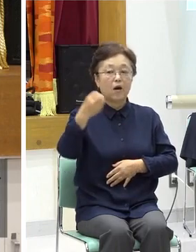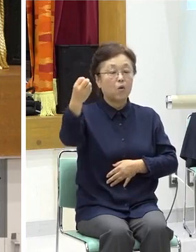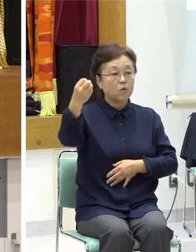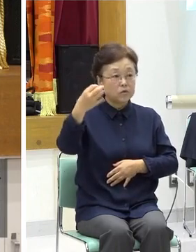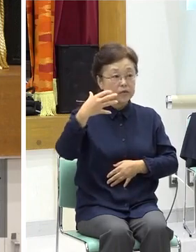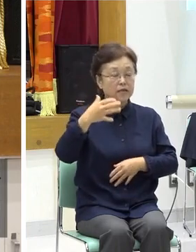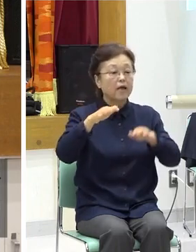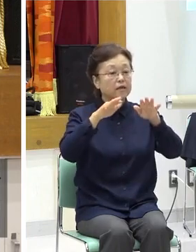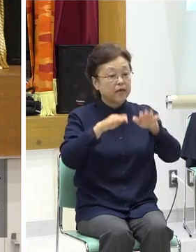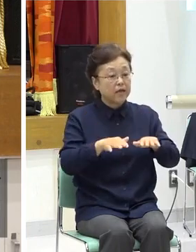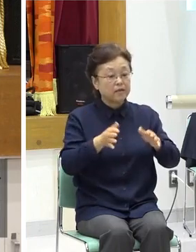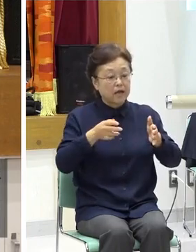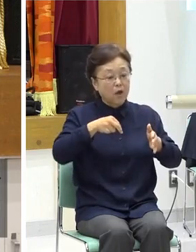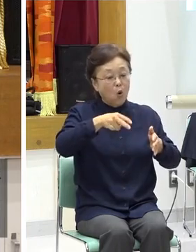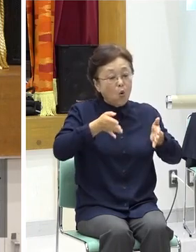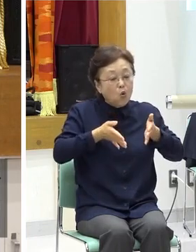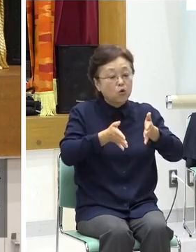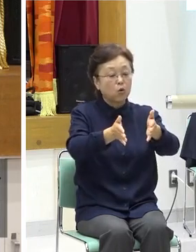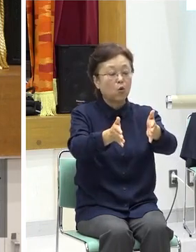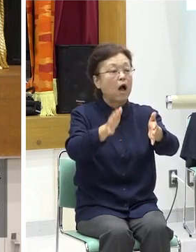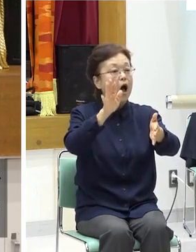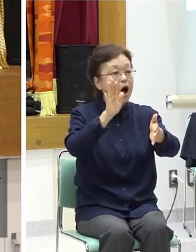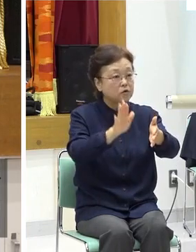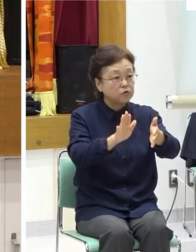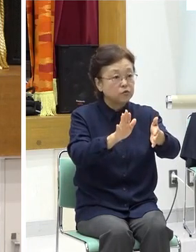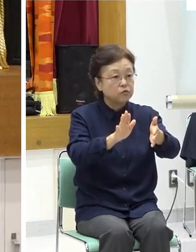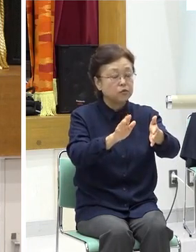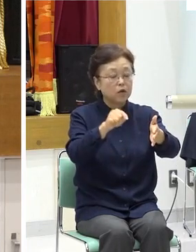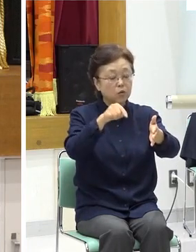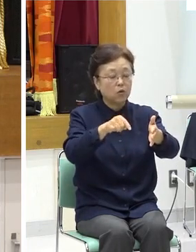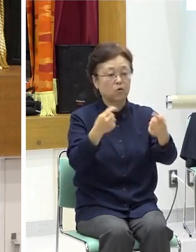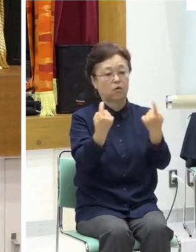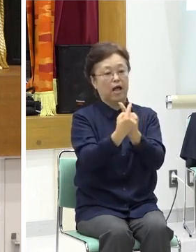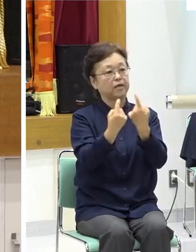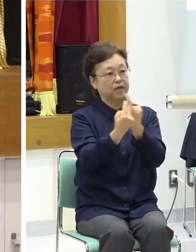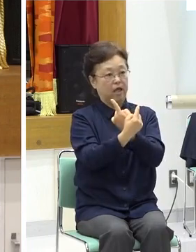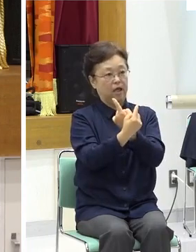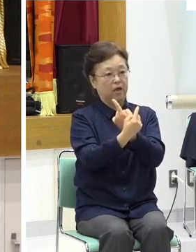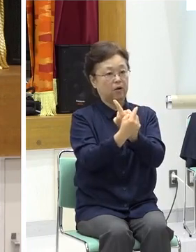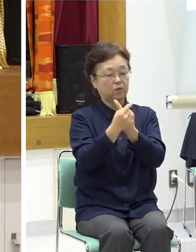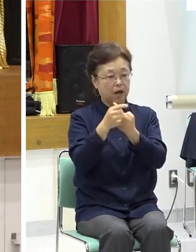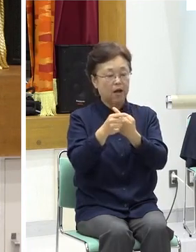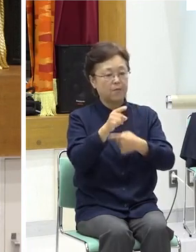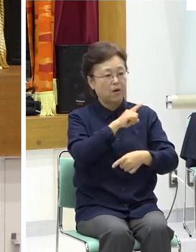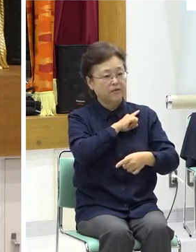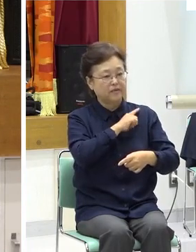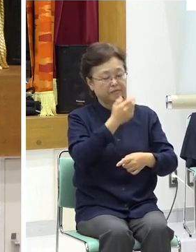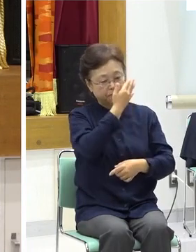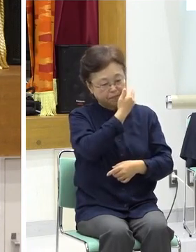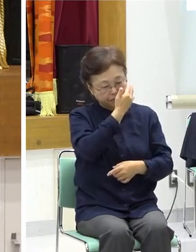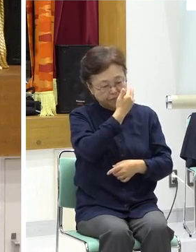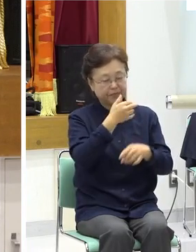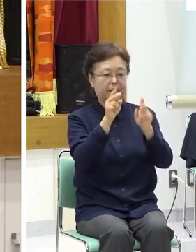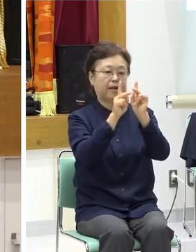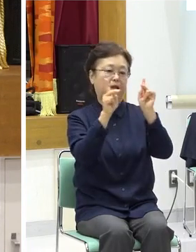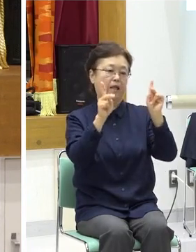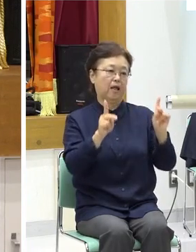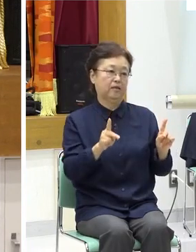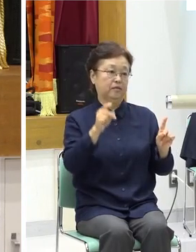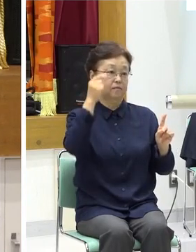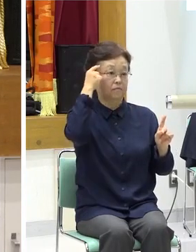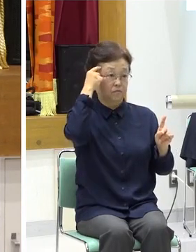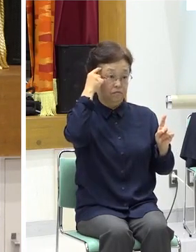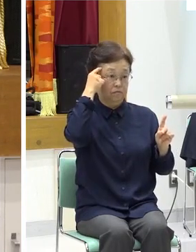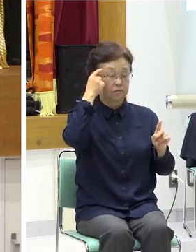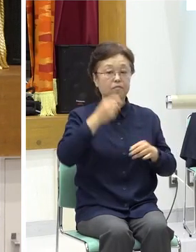、おっしゃるように今現在歩道があって、通行しにくいところの改善というのは、最重要課題か